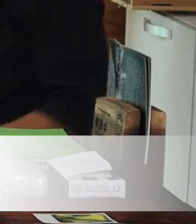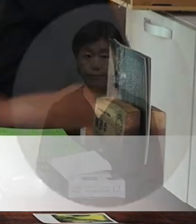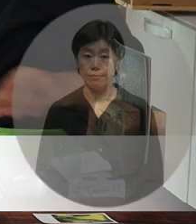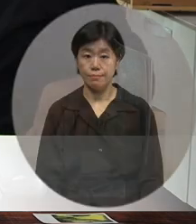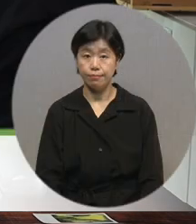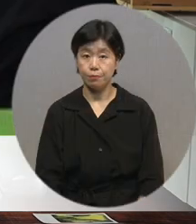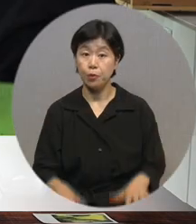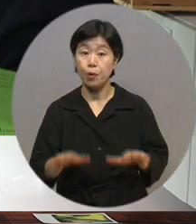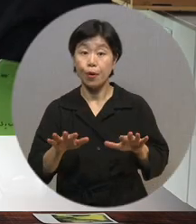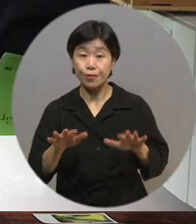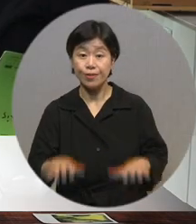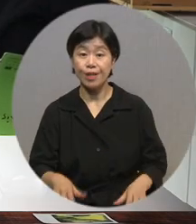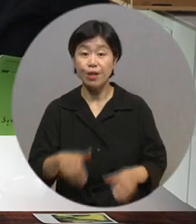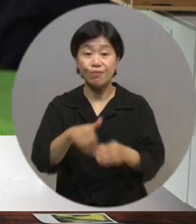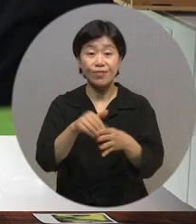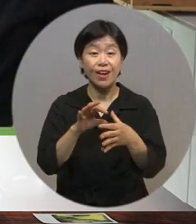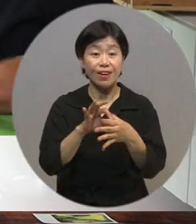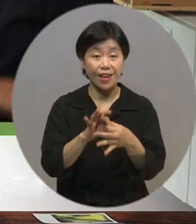오늘 문화가 소식은